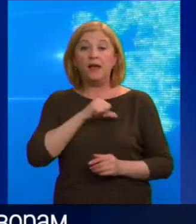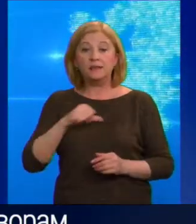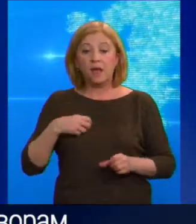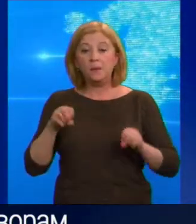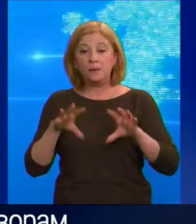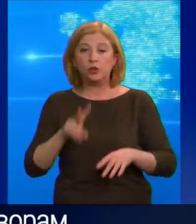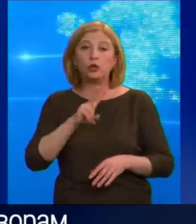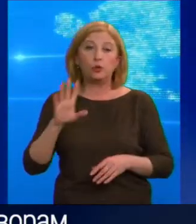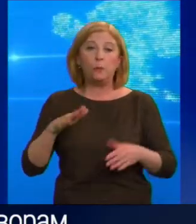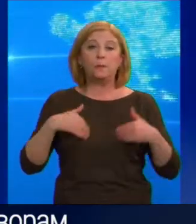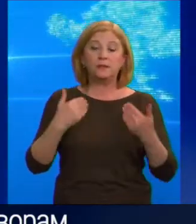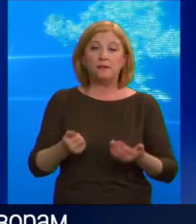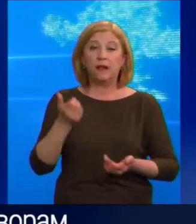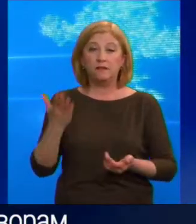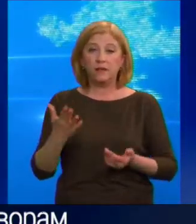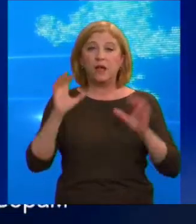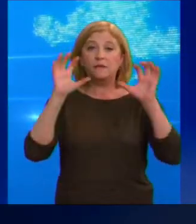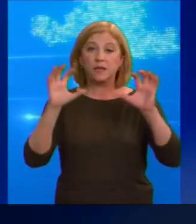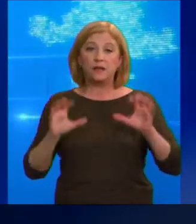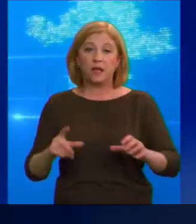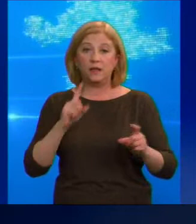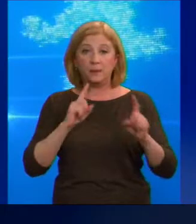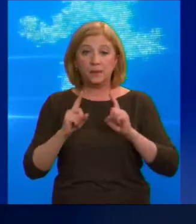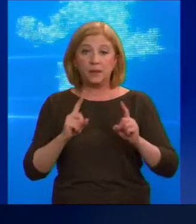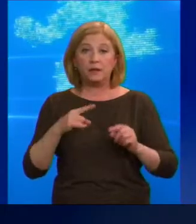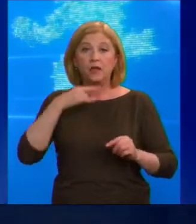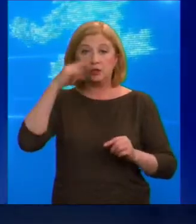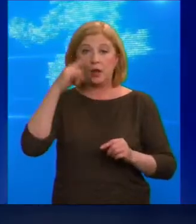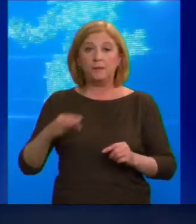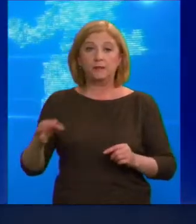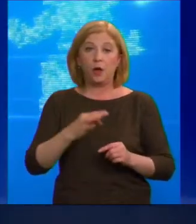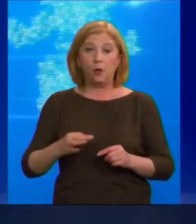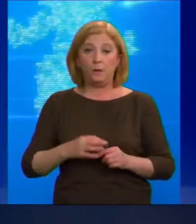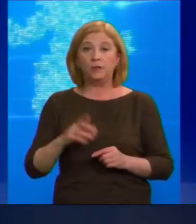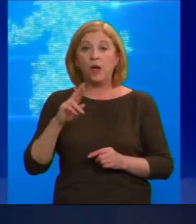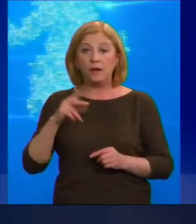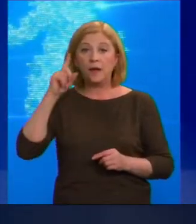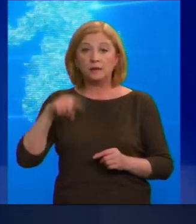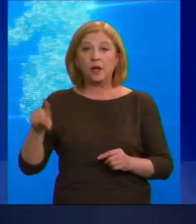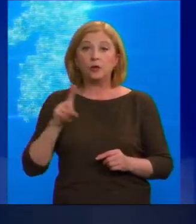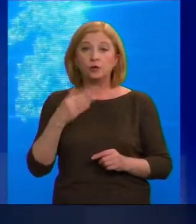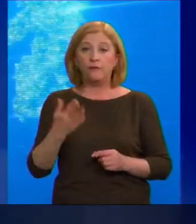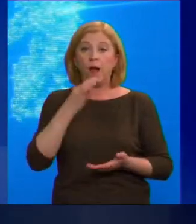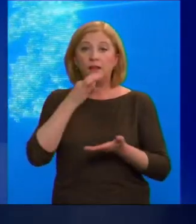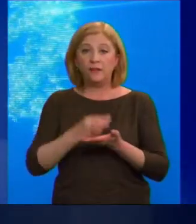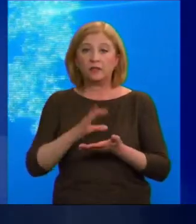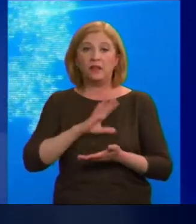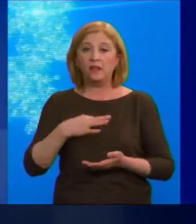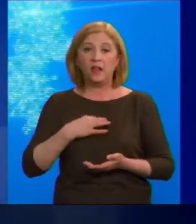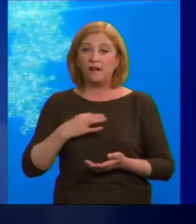будет представлять вас в законодательном собрании Челябинской области. Я знаю, что вы ответственны и